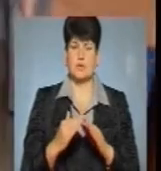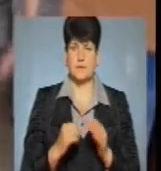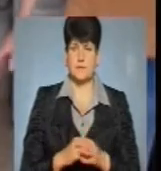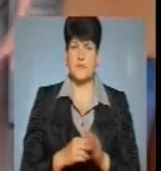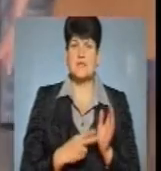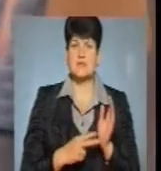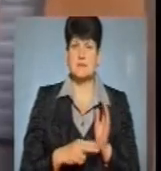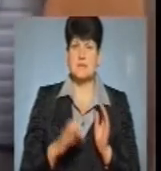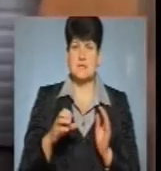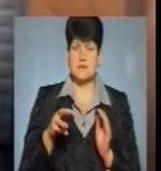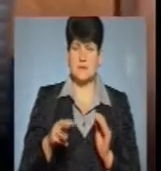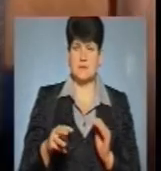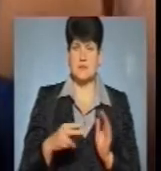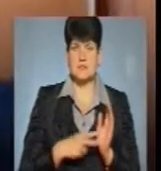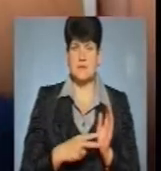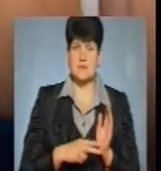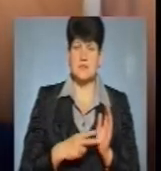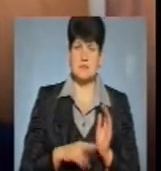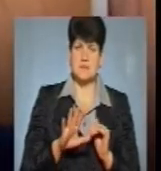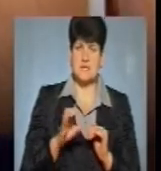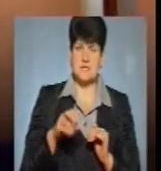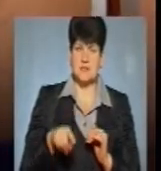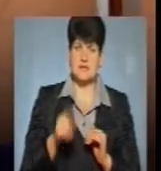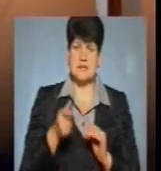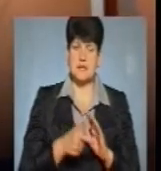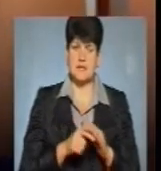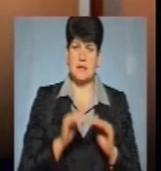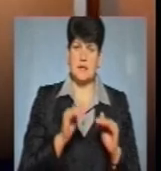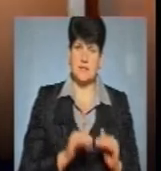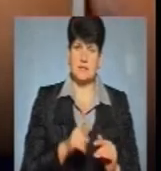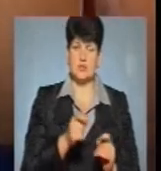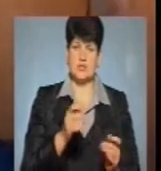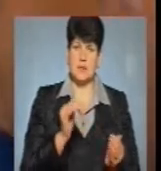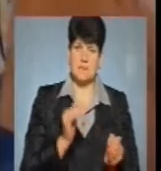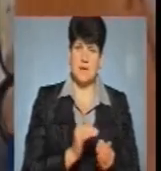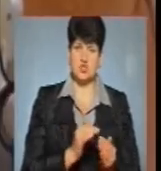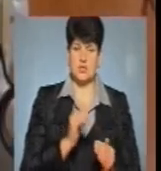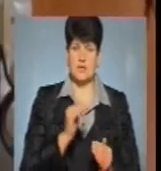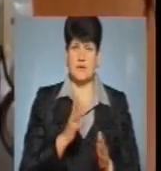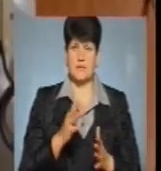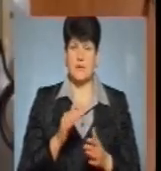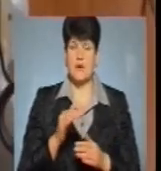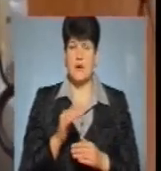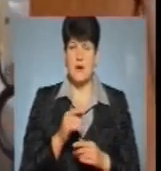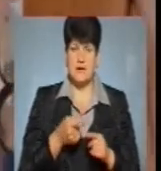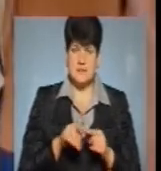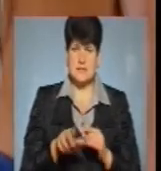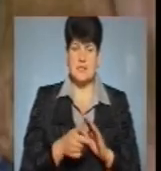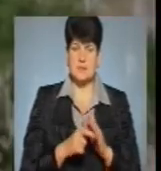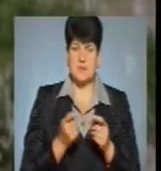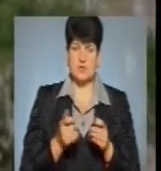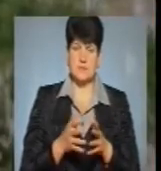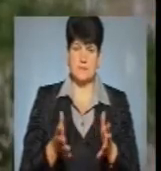70 сантиметрів, 75, просто було. Ці кімнати нижче трошки, там вище, там трошки менше рівень просто води, але ці кімнати є трошки